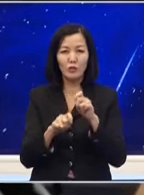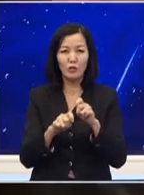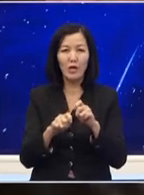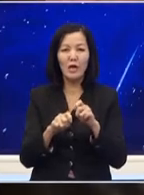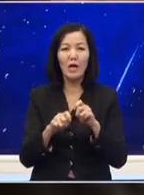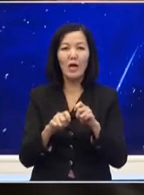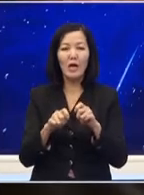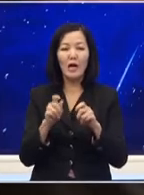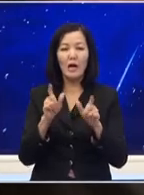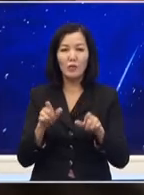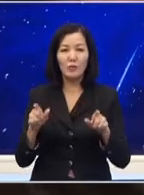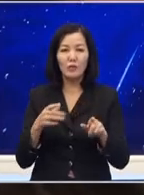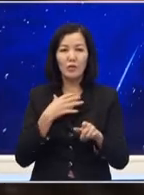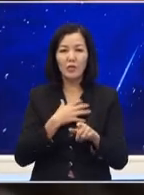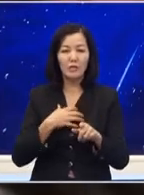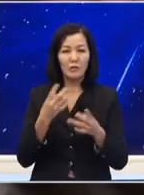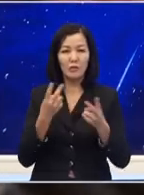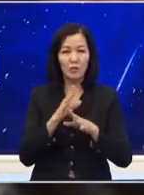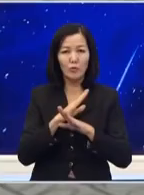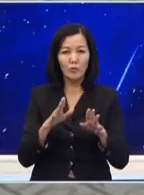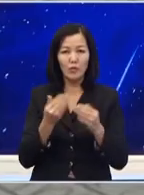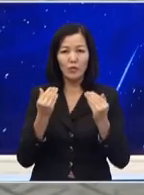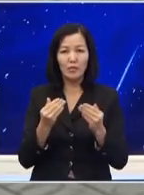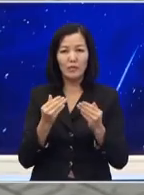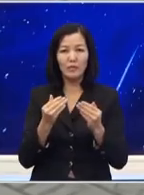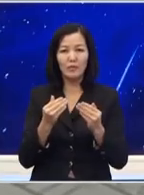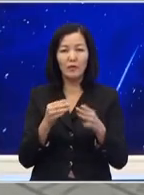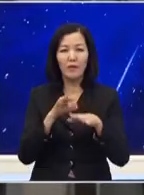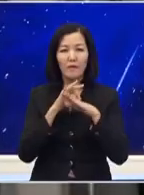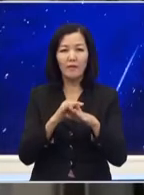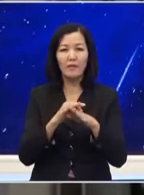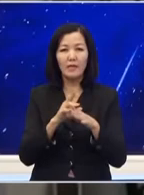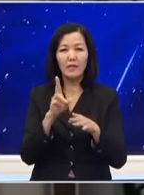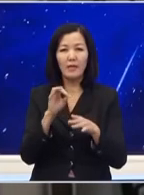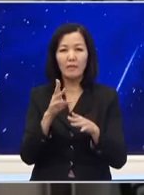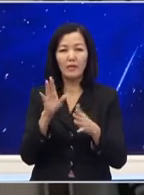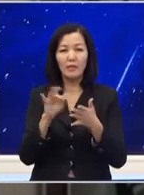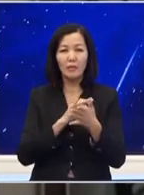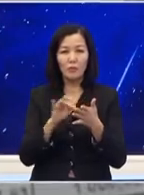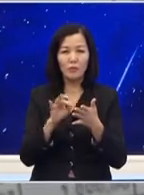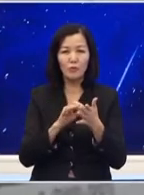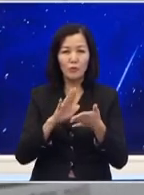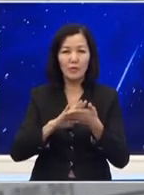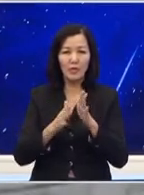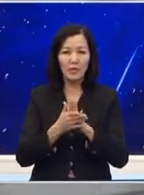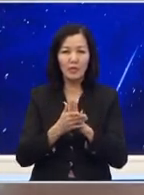зря паникуют. В настоящее время ведется работа по введению в коммерческий учет, заключено соглашение по порядку